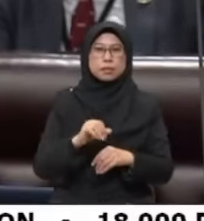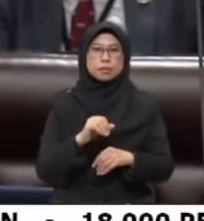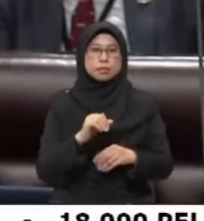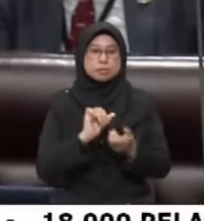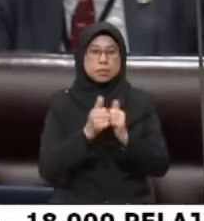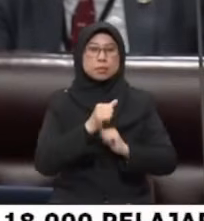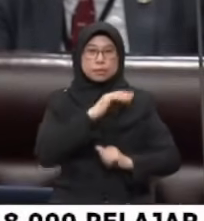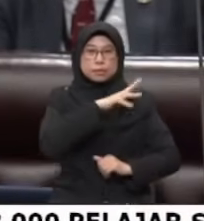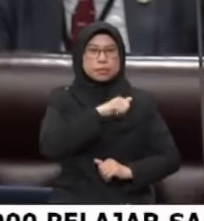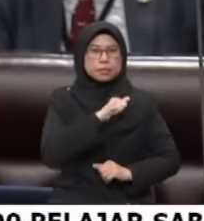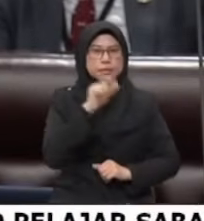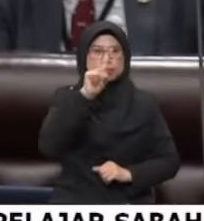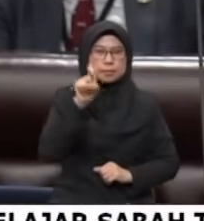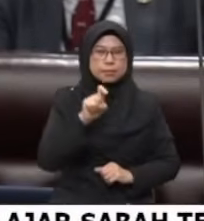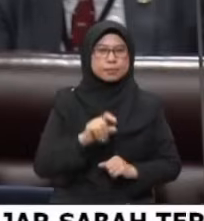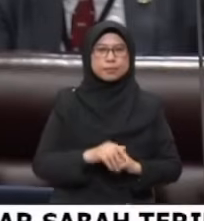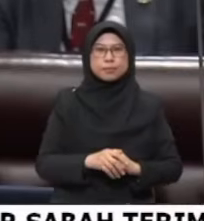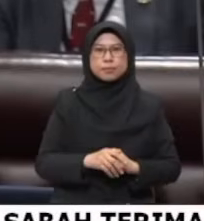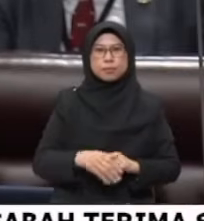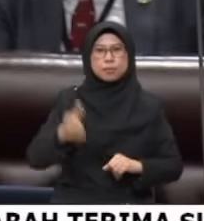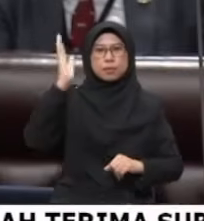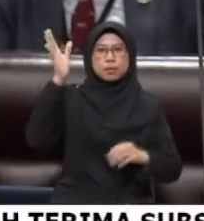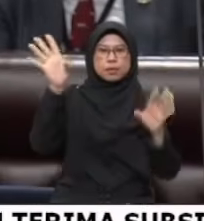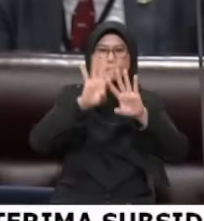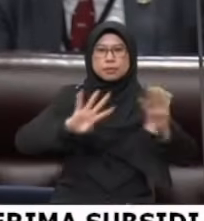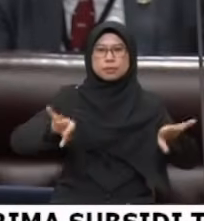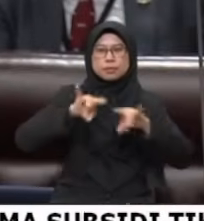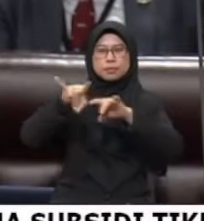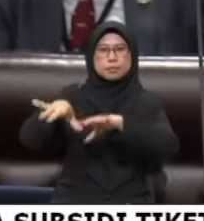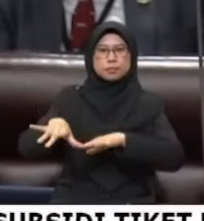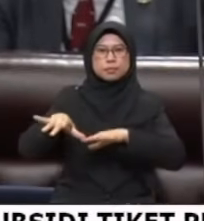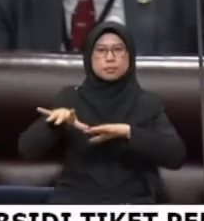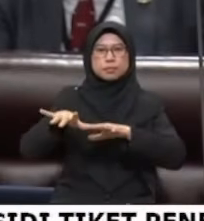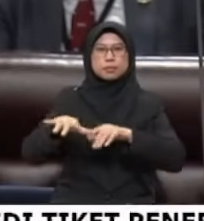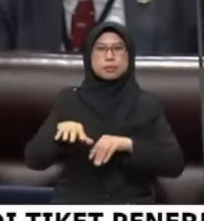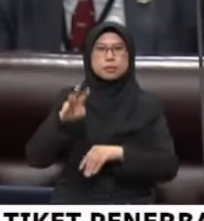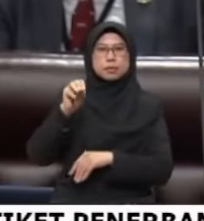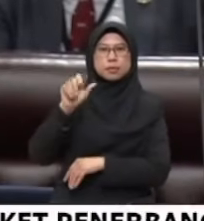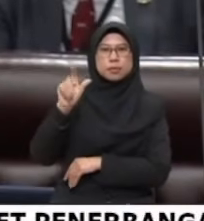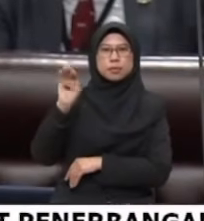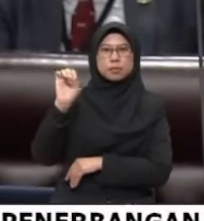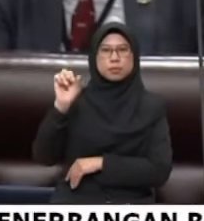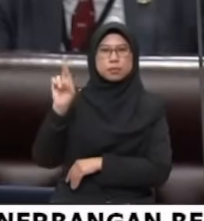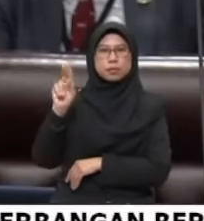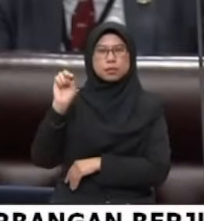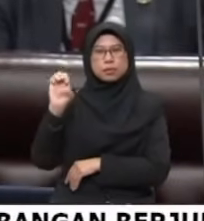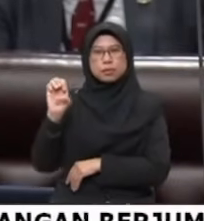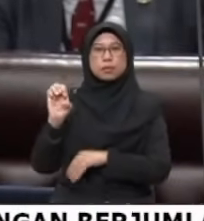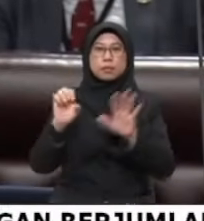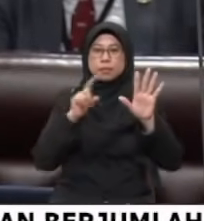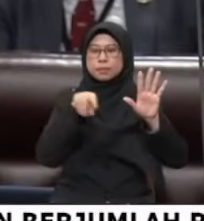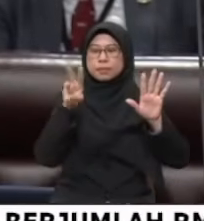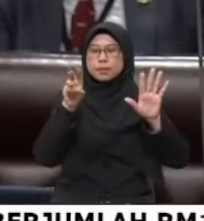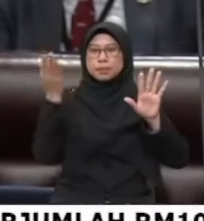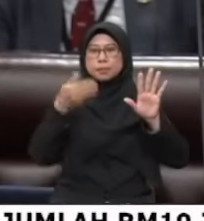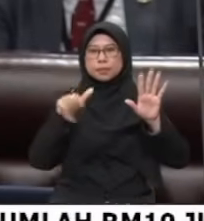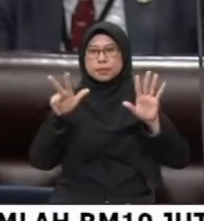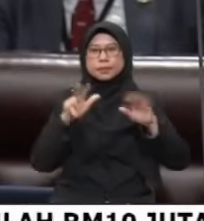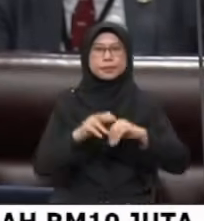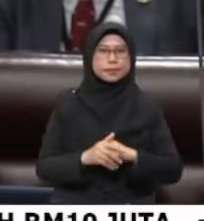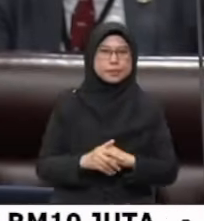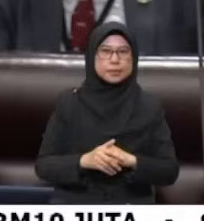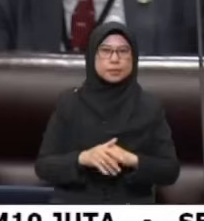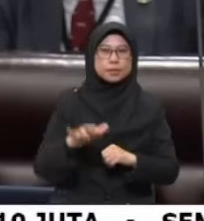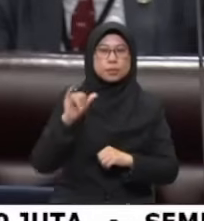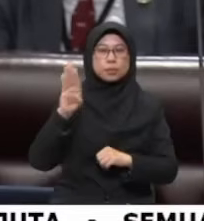Palestin di sidang kemuncak khas ASEAN Australia di Melbourne pada 5 dan 6 Mac baru-baru ini yang